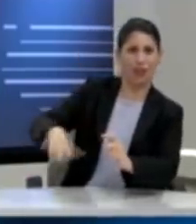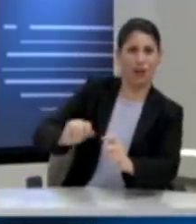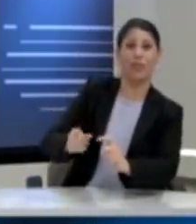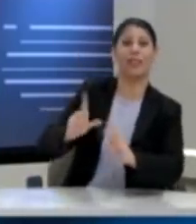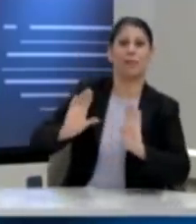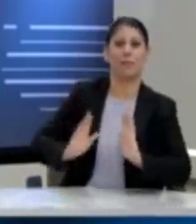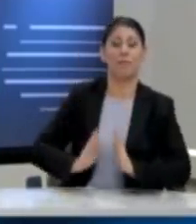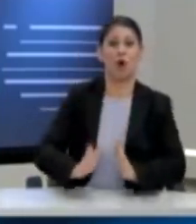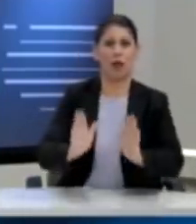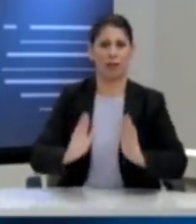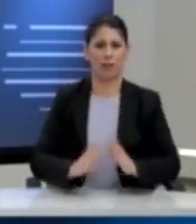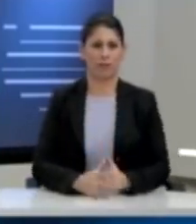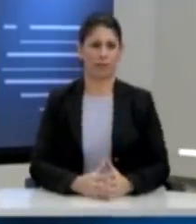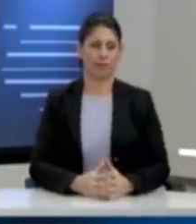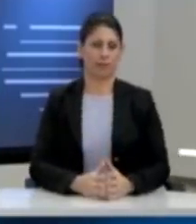παρακάτω.